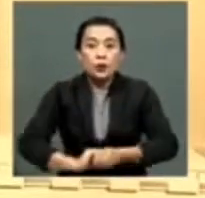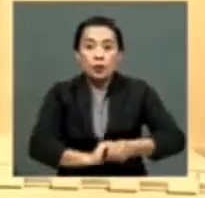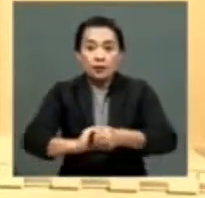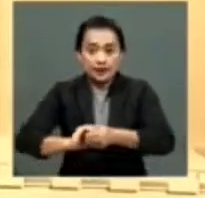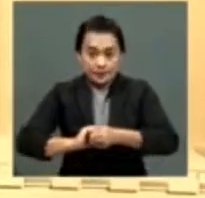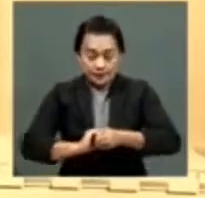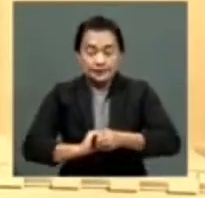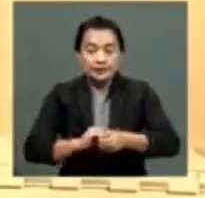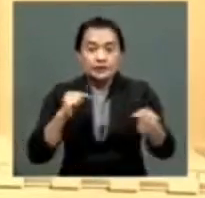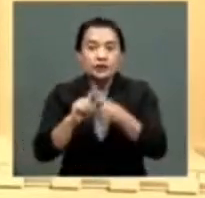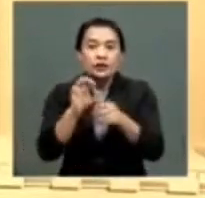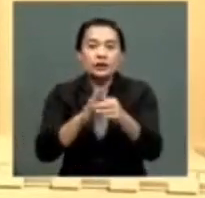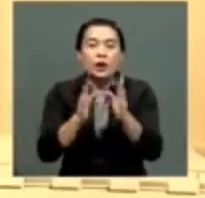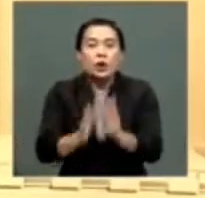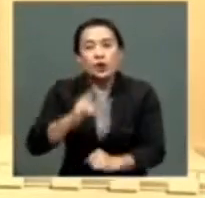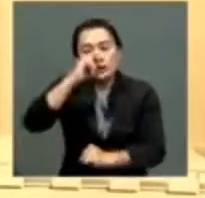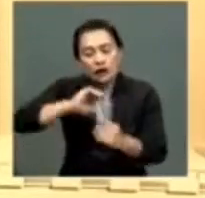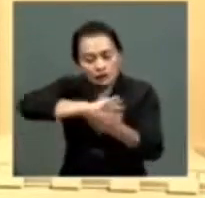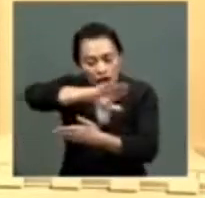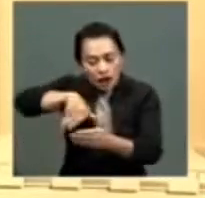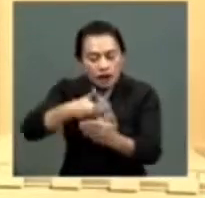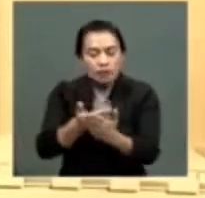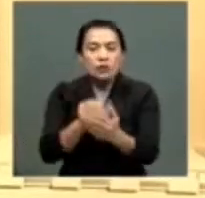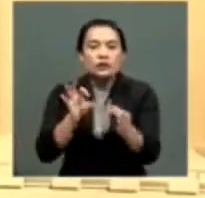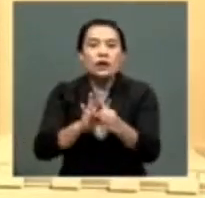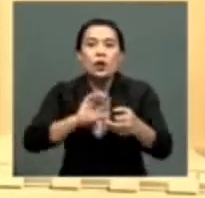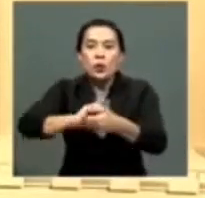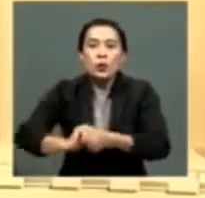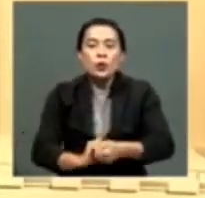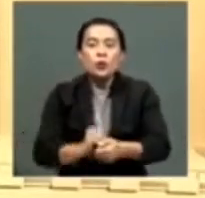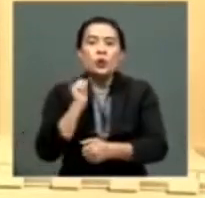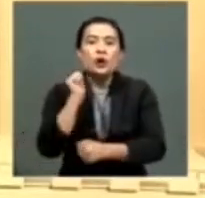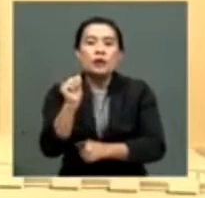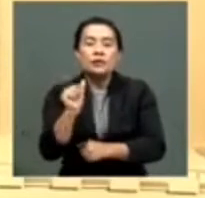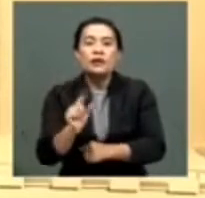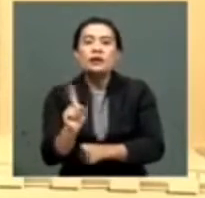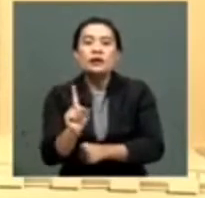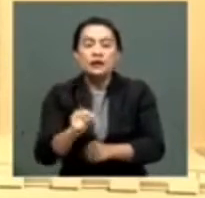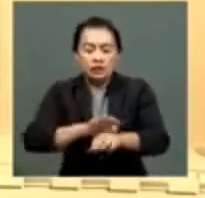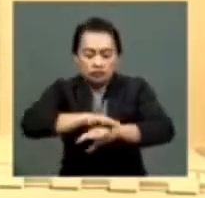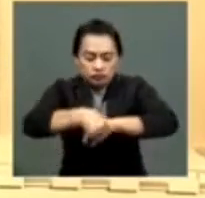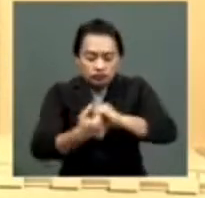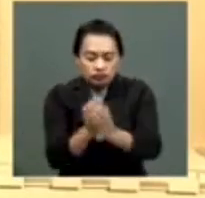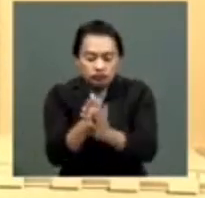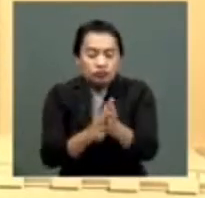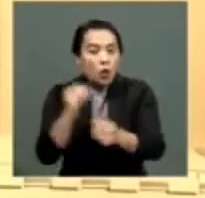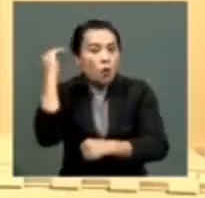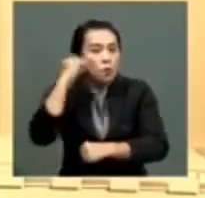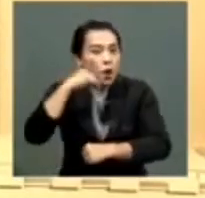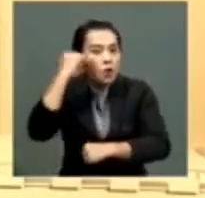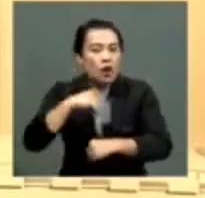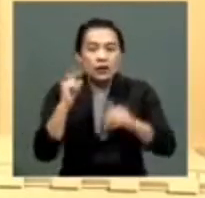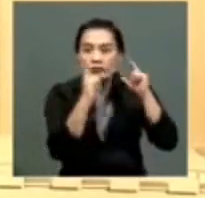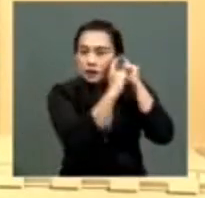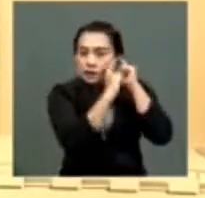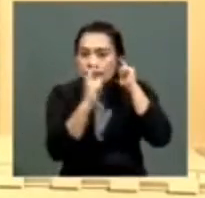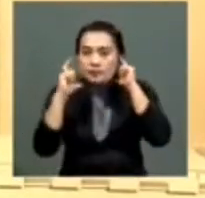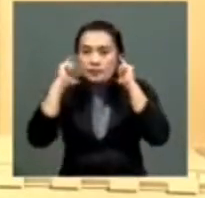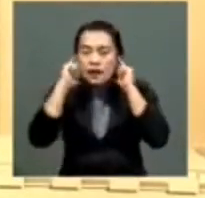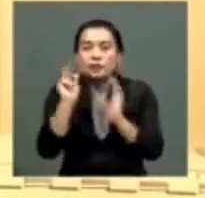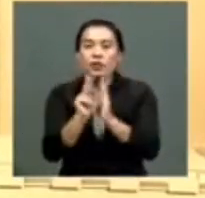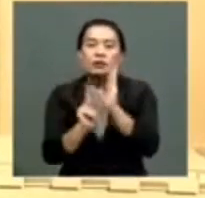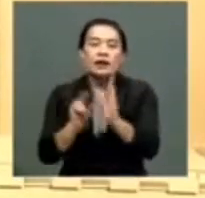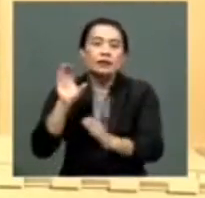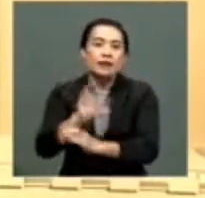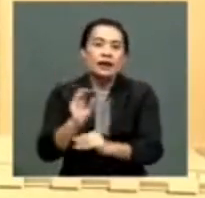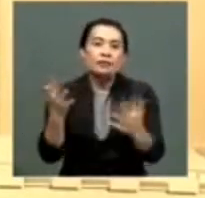การมีวินัยของคนไทยทุกคนทั้งการหมั่นล้างมืออยู่เสมอและการใส่หน้ากากโดยไม่ต้องมีกฎหมายบังคับเห